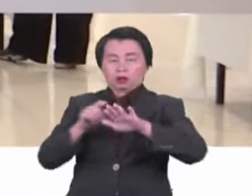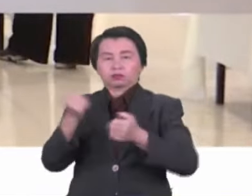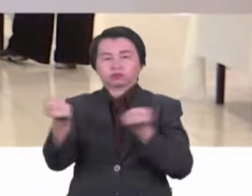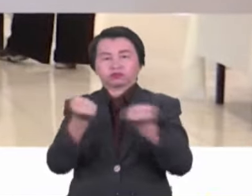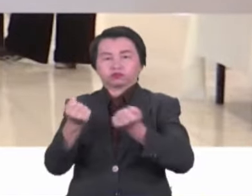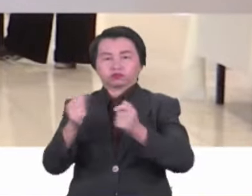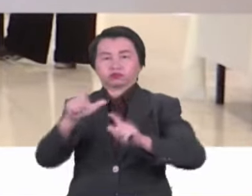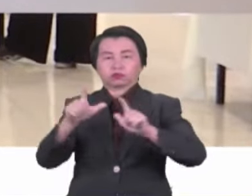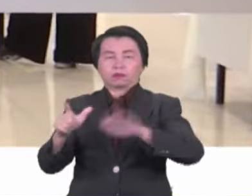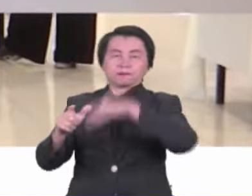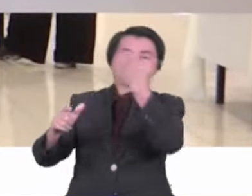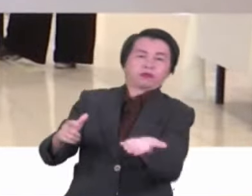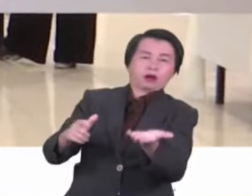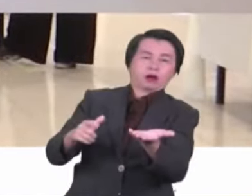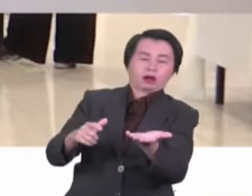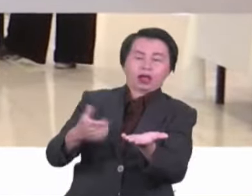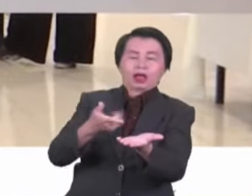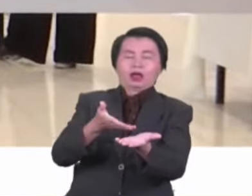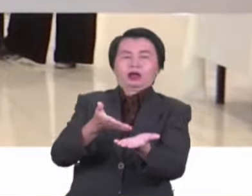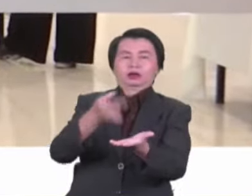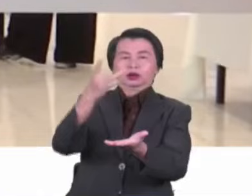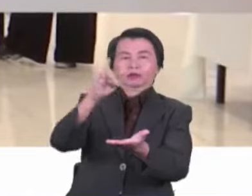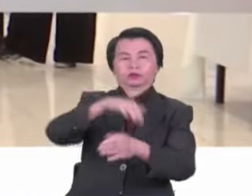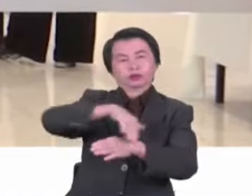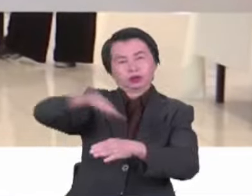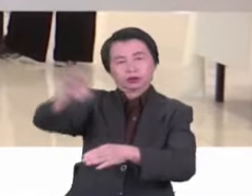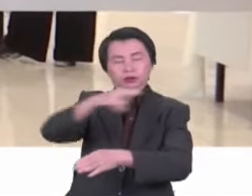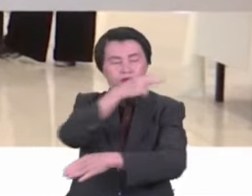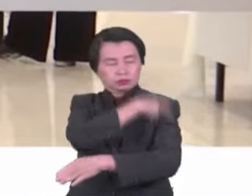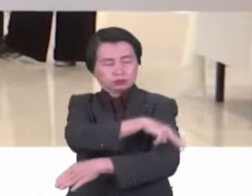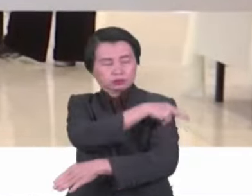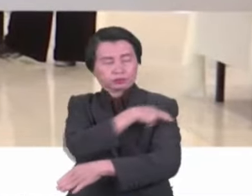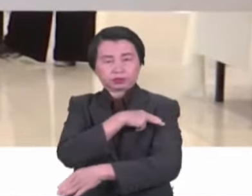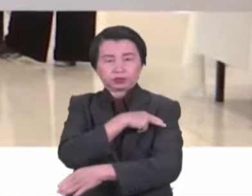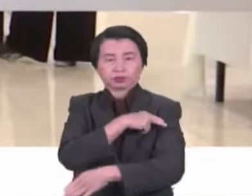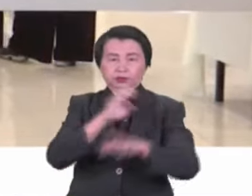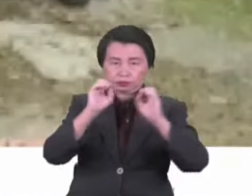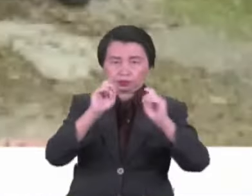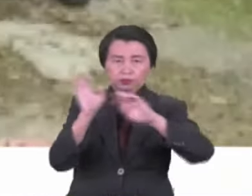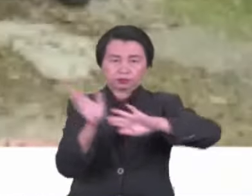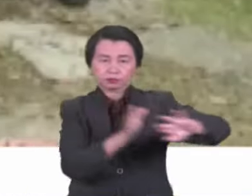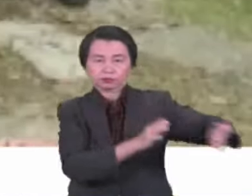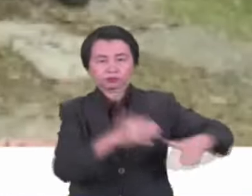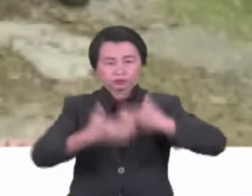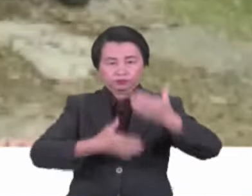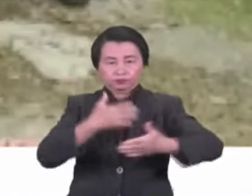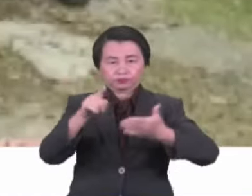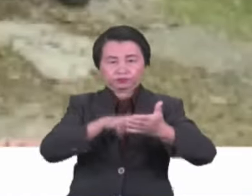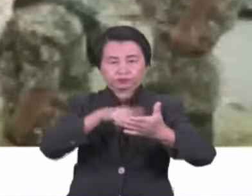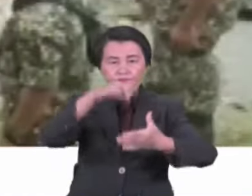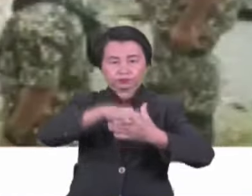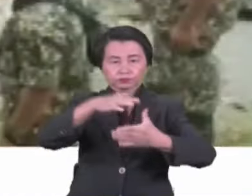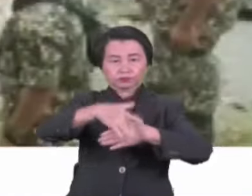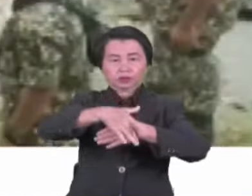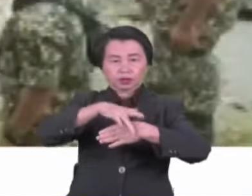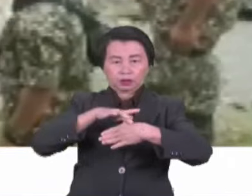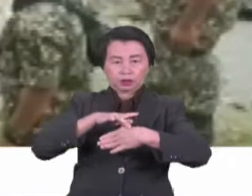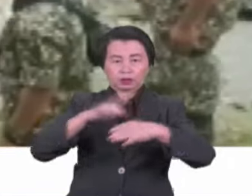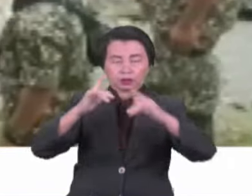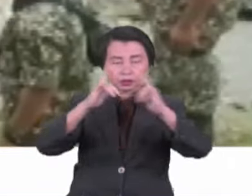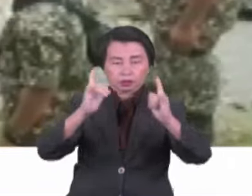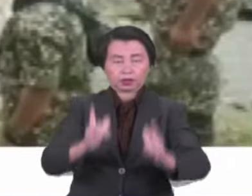pun dihantar ke Hospital Rembau bagi mendapatkan rawatan yang lanjut. Baik, seterusnya proses pengundian awal PRU-15 di